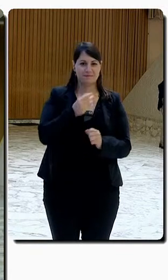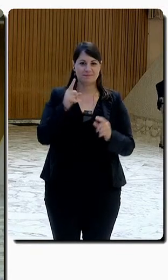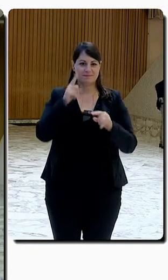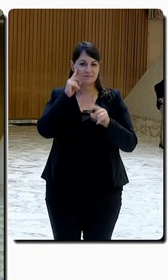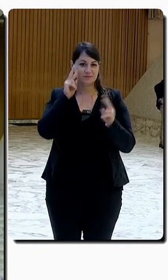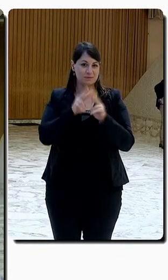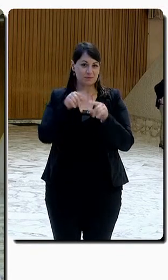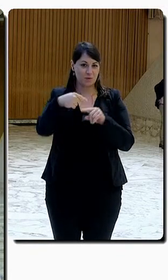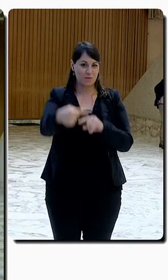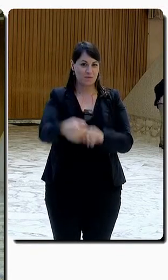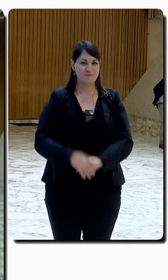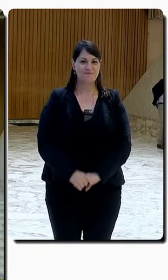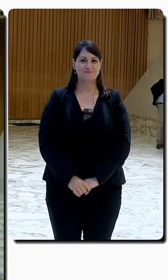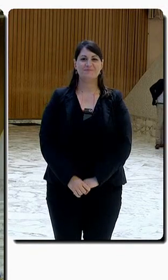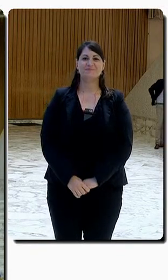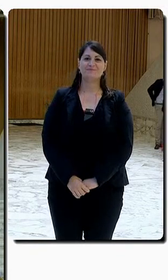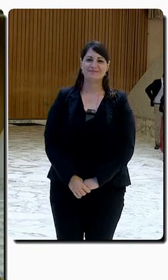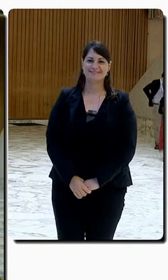tardi.